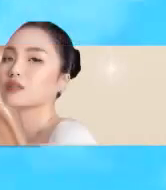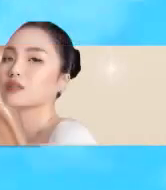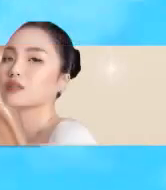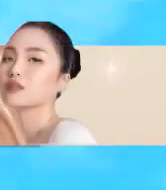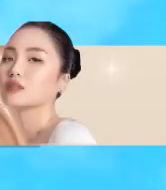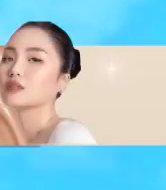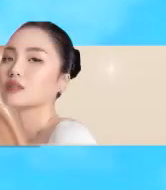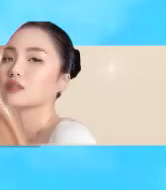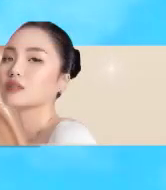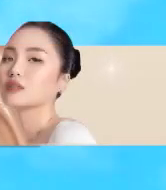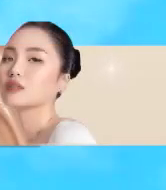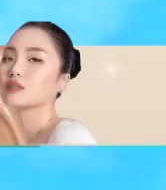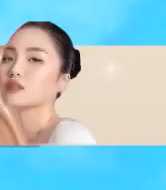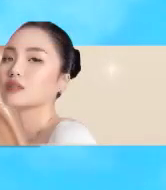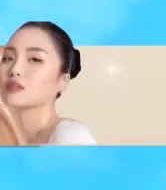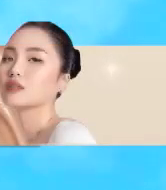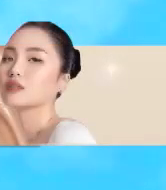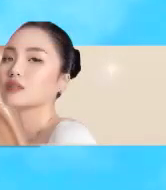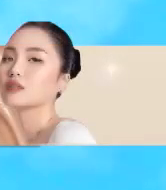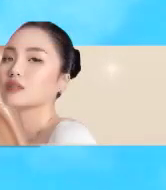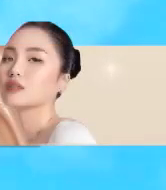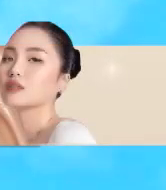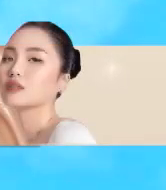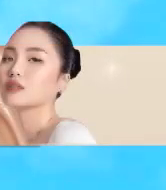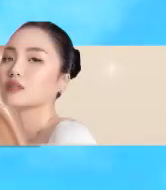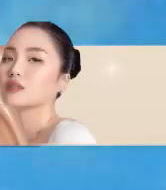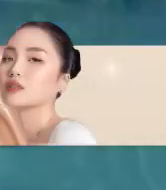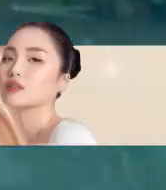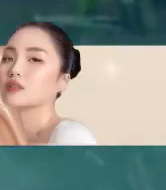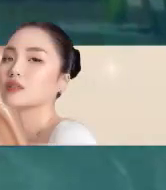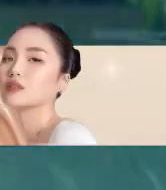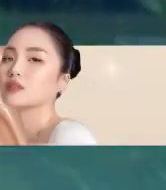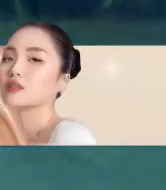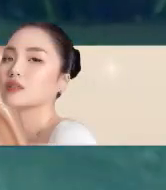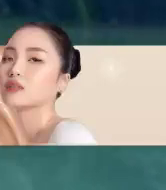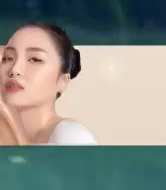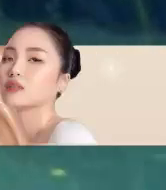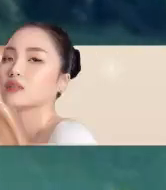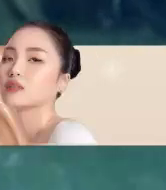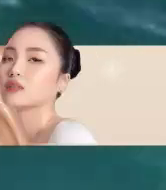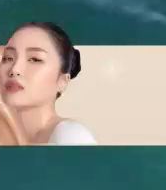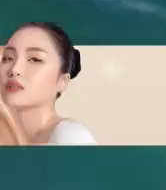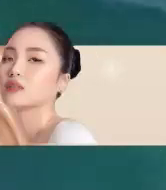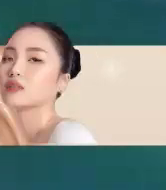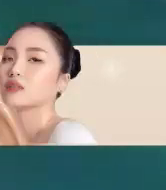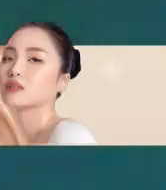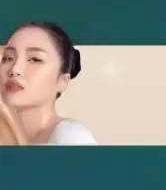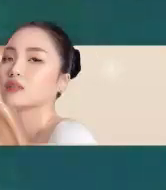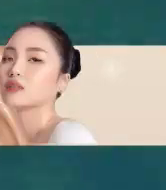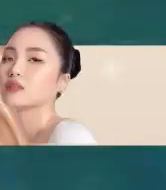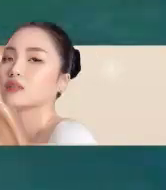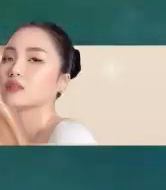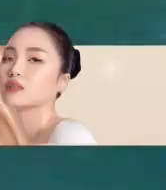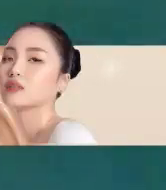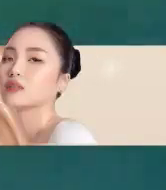Di hari ulang tahun Bhayangkara ke-78, kami hadirkan sosok polisi yang menjadi teladan bagi abdi negara membantu masyarakat. Sulitnya